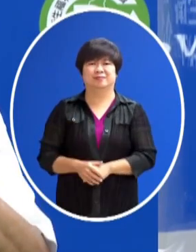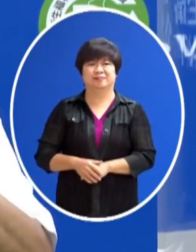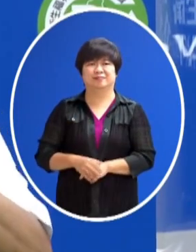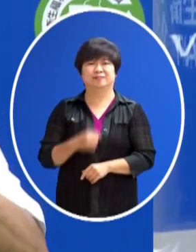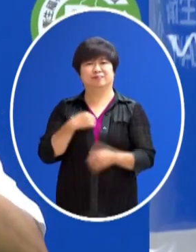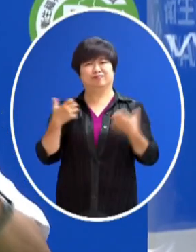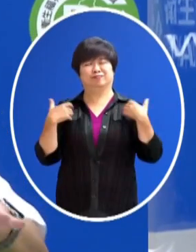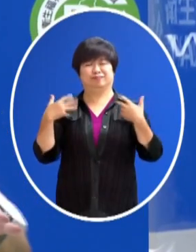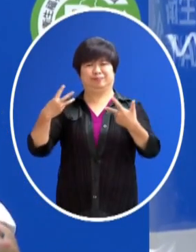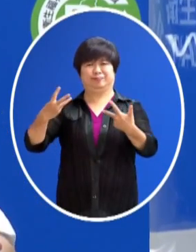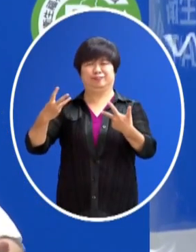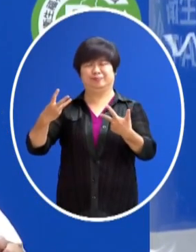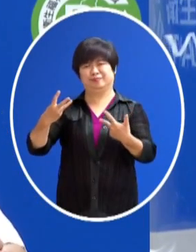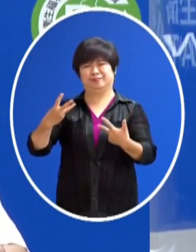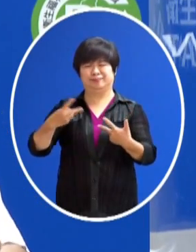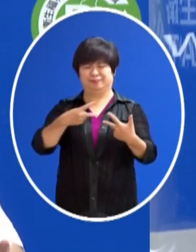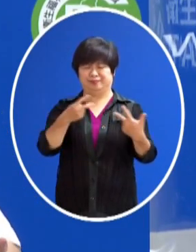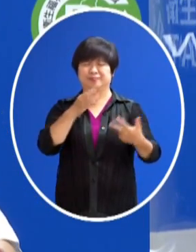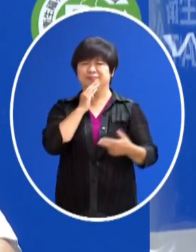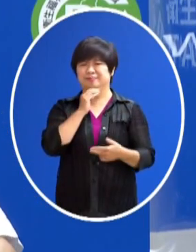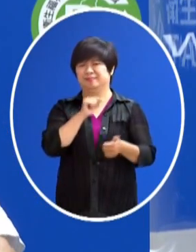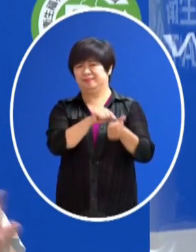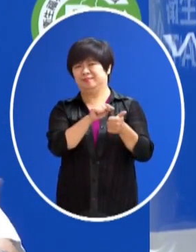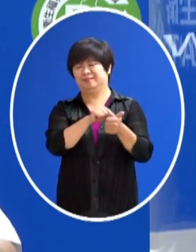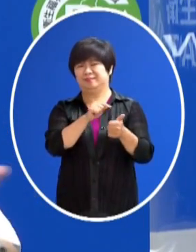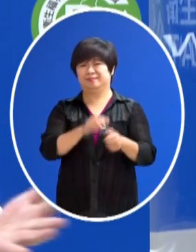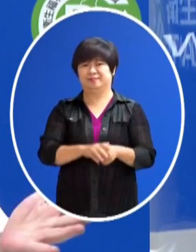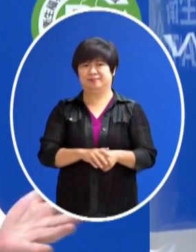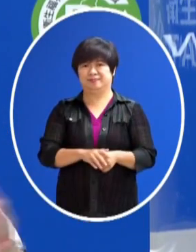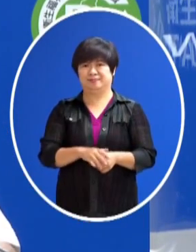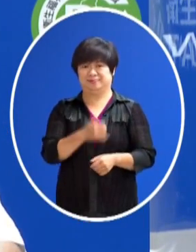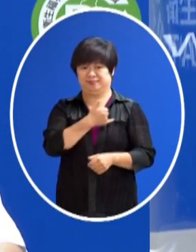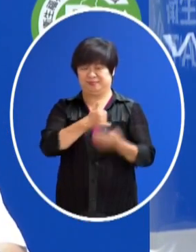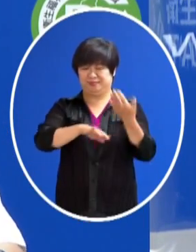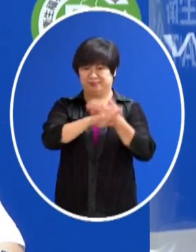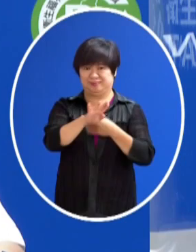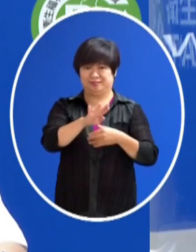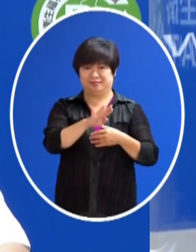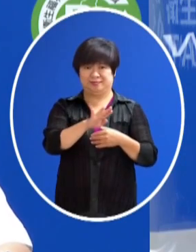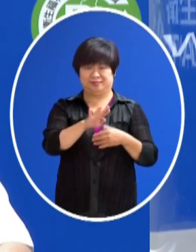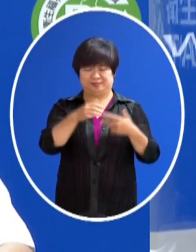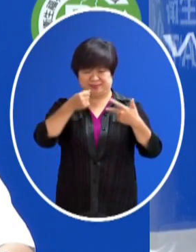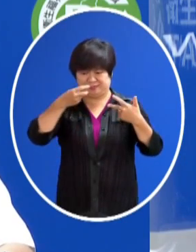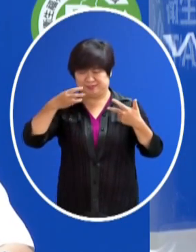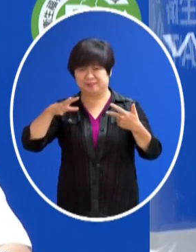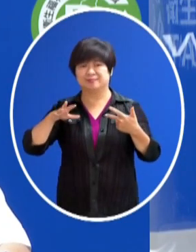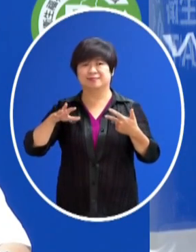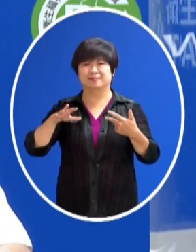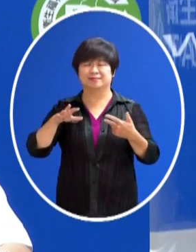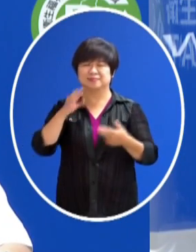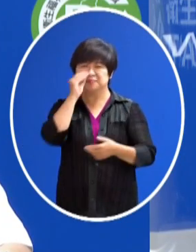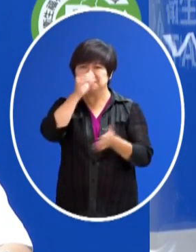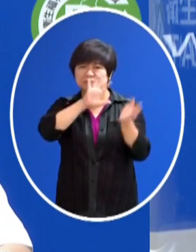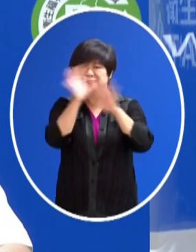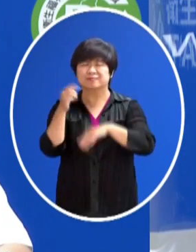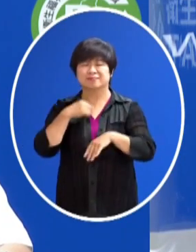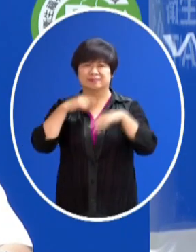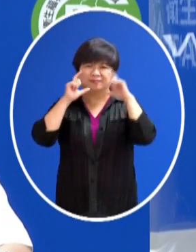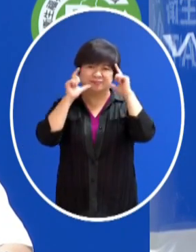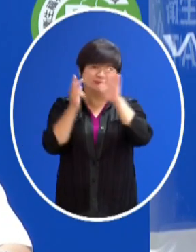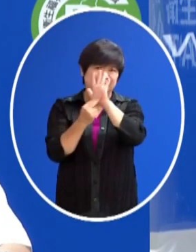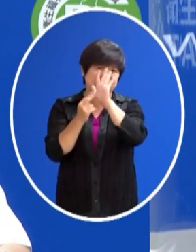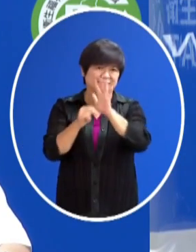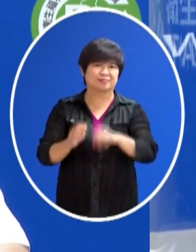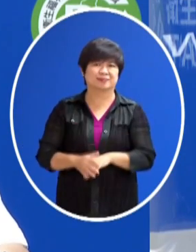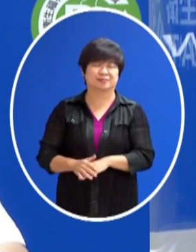方是讲伊有一个超越咱即马即个行政体系、法律体系去做一个足清楚的调查，到底你中